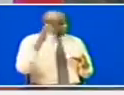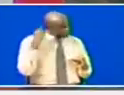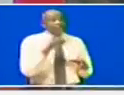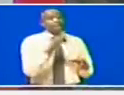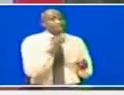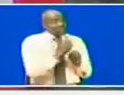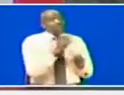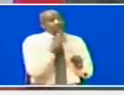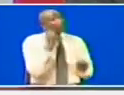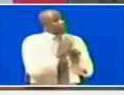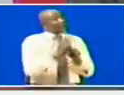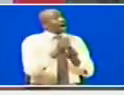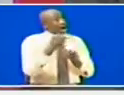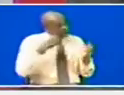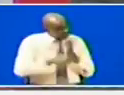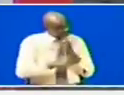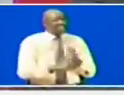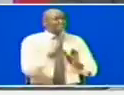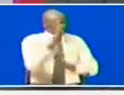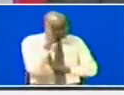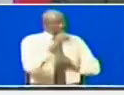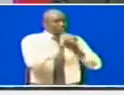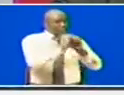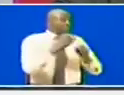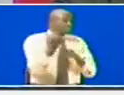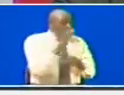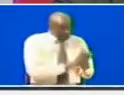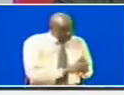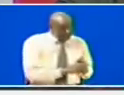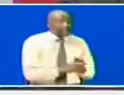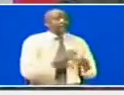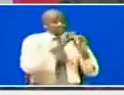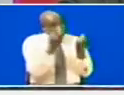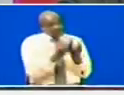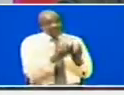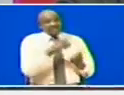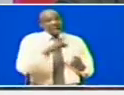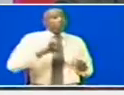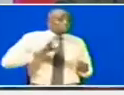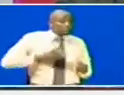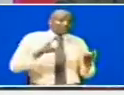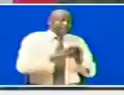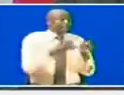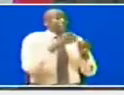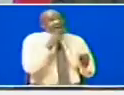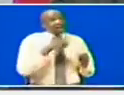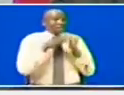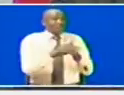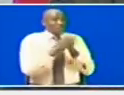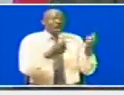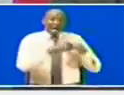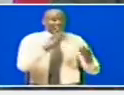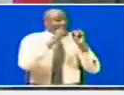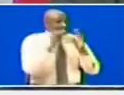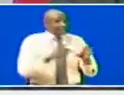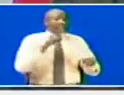anahakikisha kwamba usalama upo pale nyumbani na kupeana watoto. Siku hizi hata labda kutosheleza mke katika tendo la ndoa hayupo mwanaume, anakuja